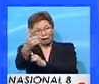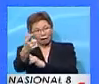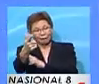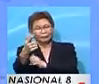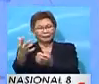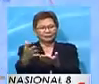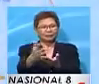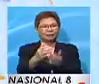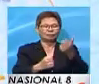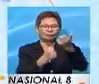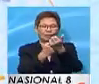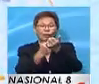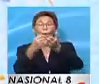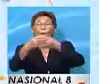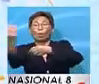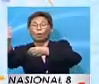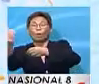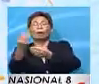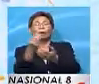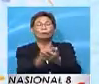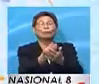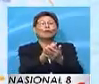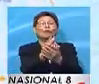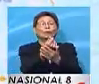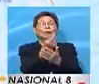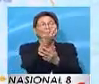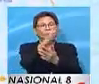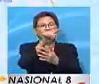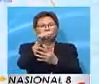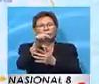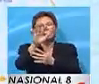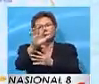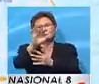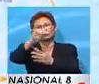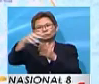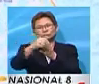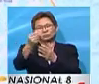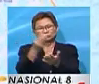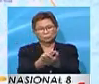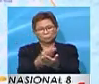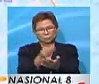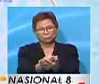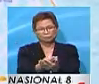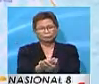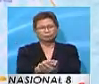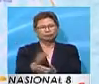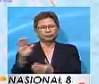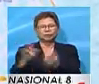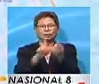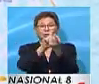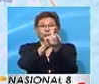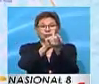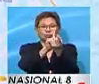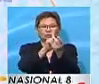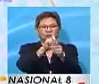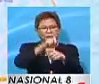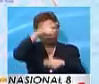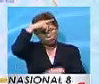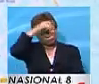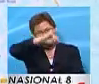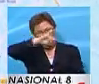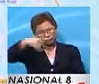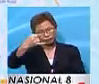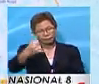hasil daripada penaja luar dengan kos keseluruhan rm1.5 juta beliau ditemui di